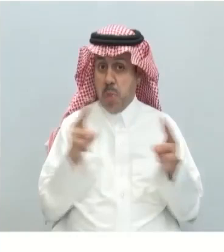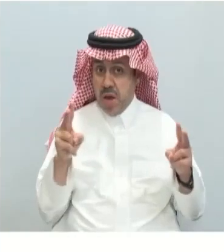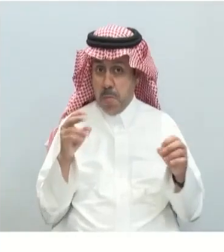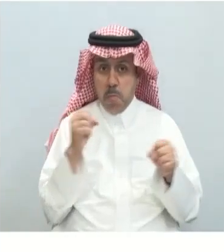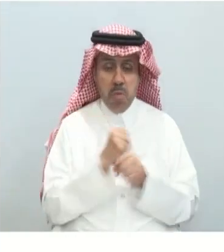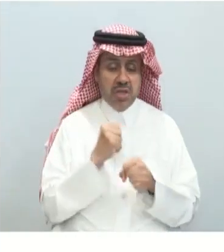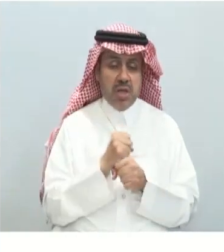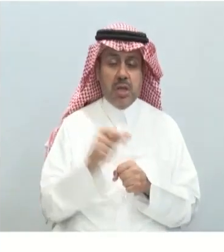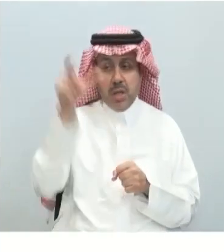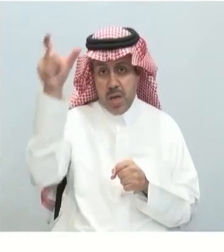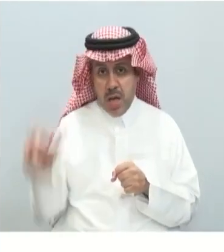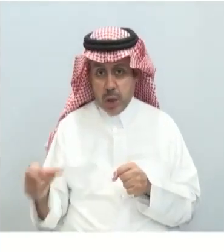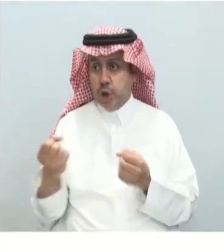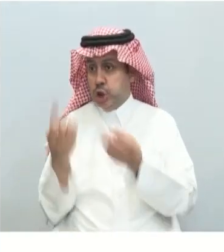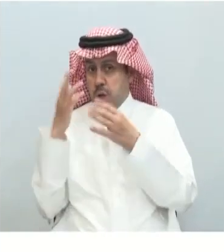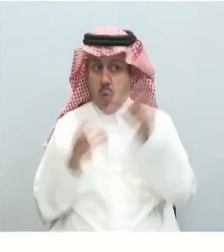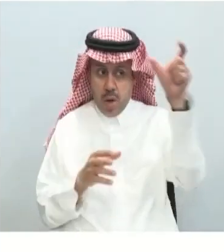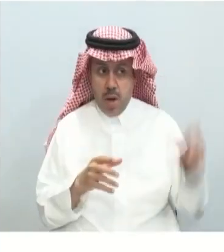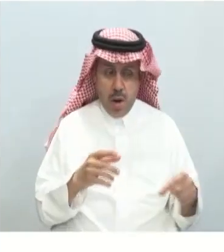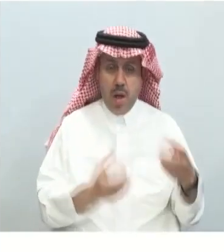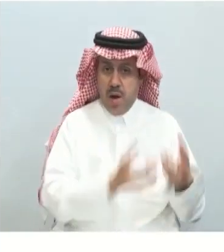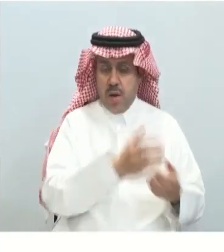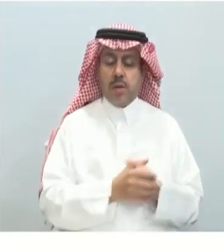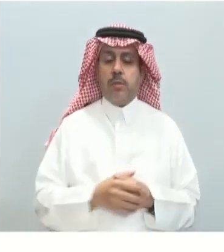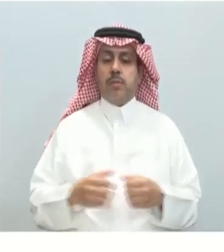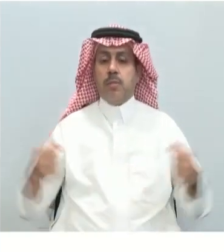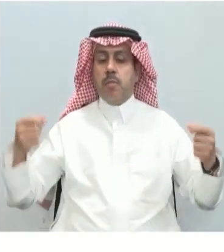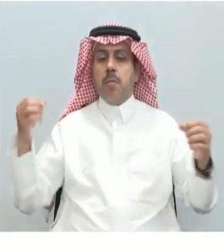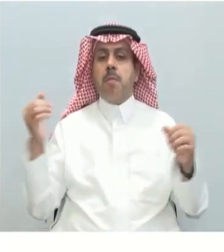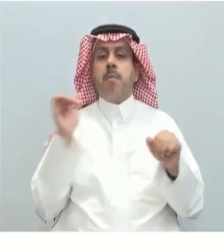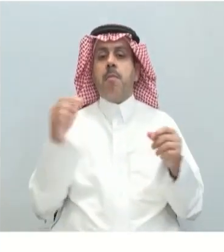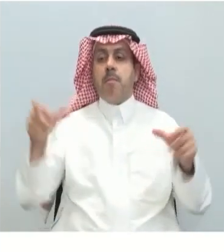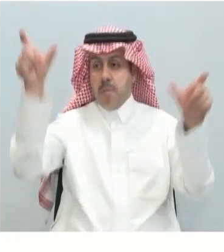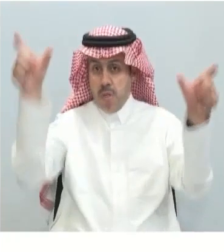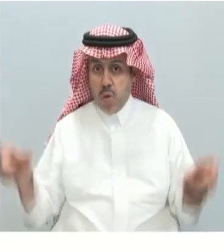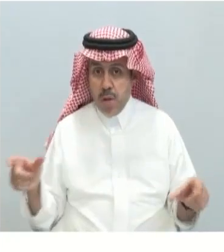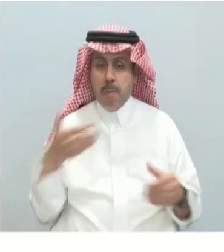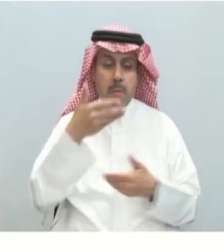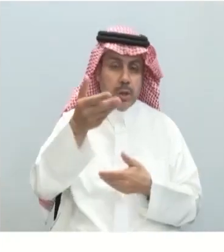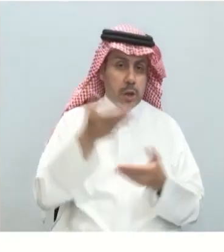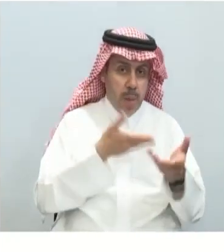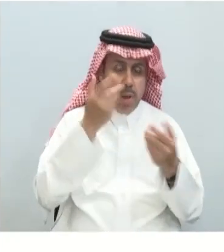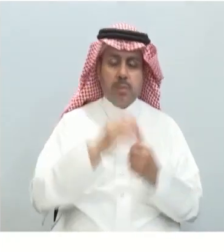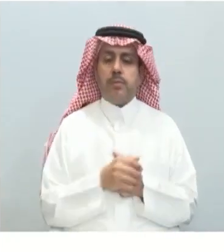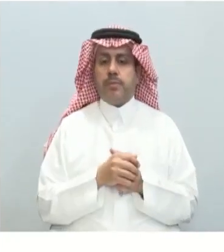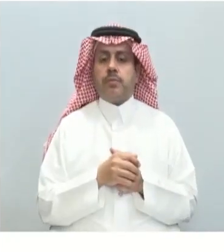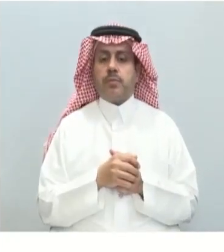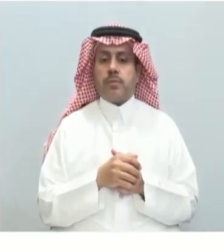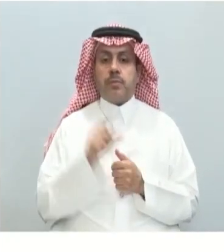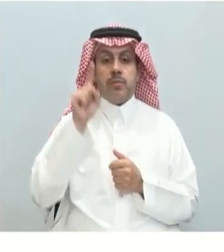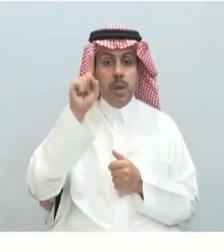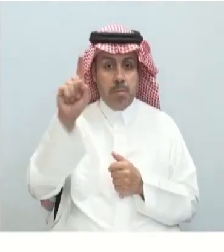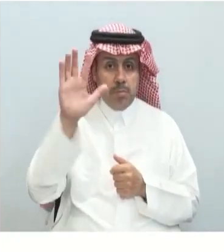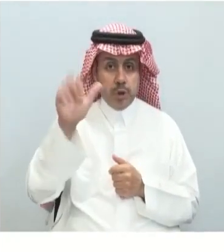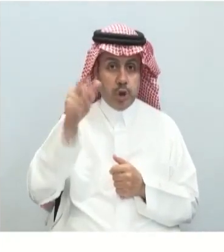اهل الجنه واهل النار اذا دخلوها ففيها اي في الايات التي معنا مزيد بشاره للمؤمنين